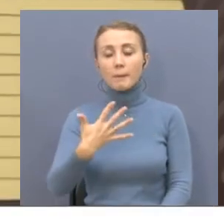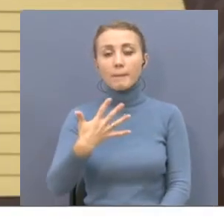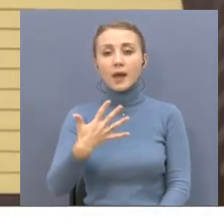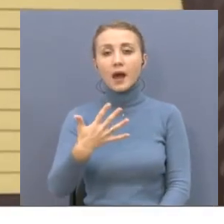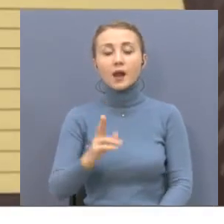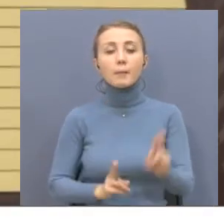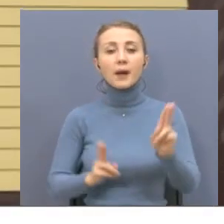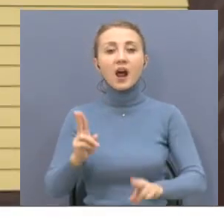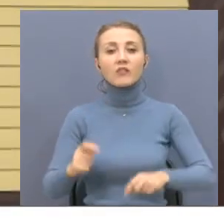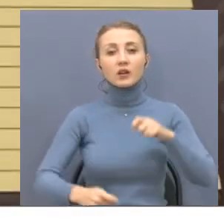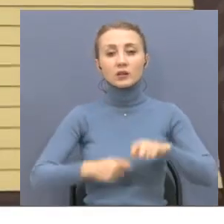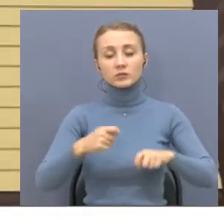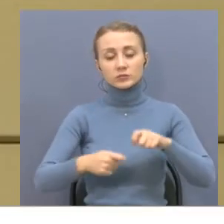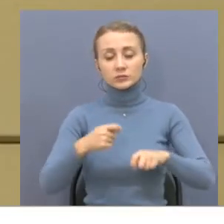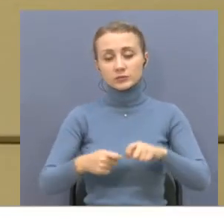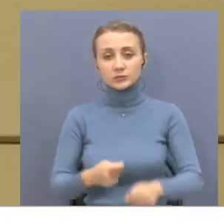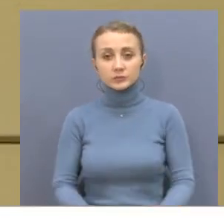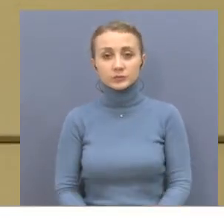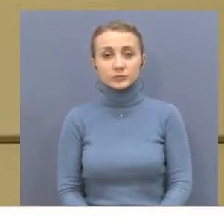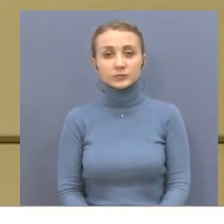дайындаған Айсәуле Сезбек, Зарина Дюсекеева.